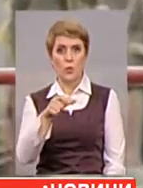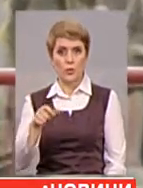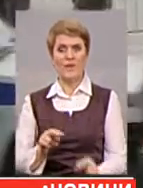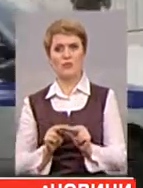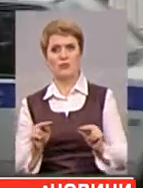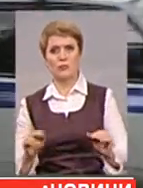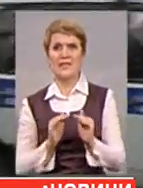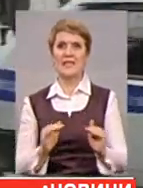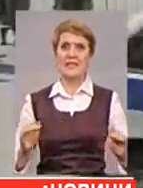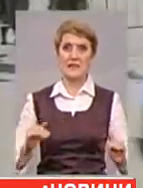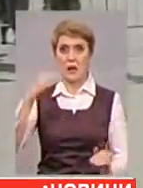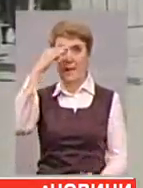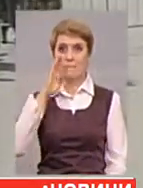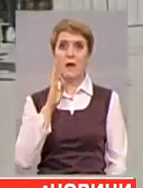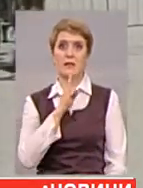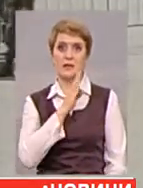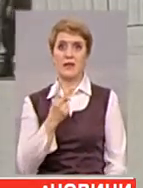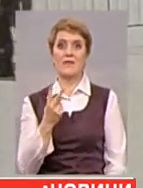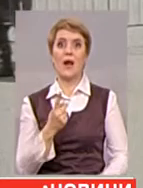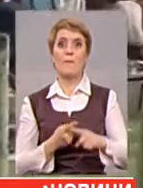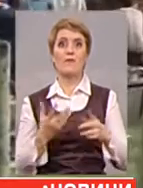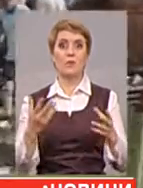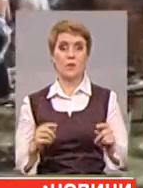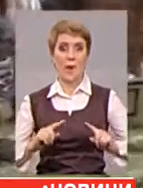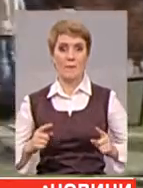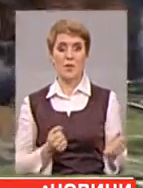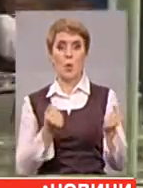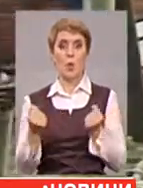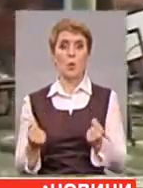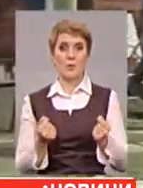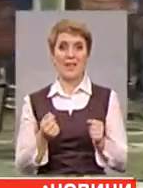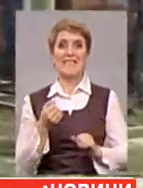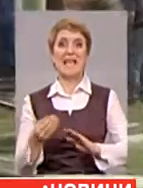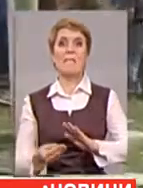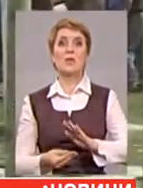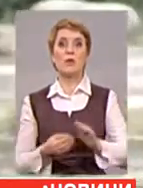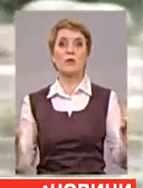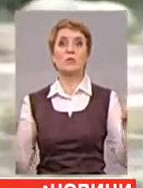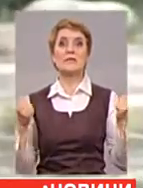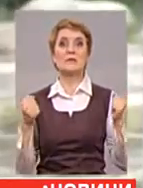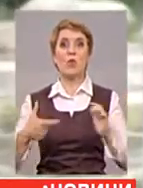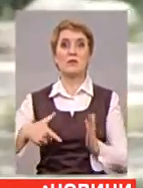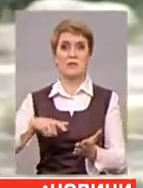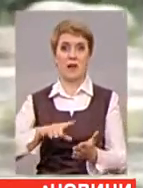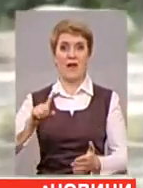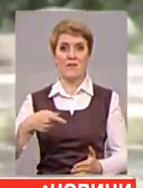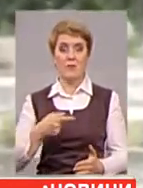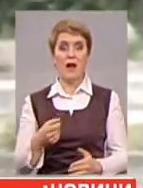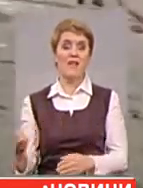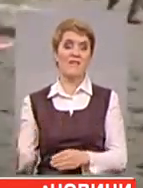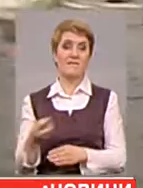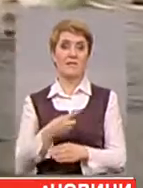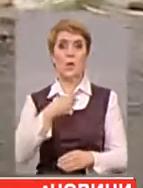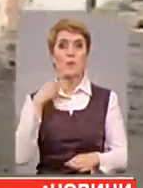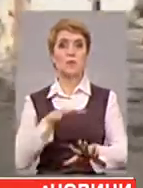вчителі, діти і їхні батьки. 2,5 дні бранців утримували у замінованому спортзалі. Нападники вимагали вивезти російські